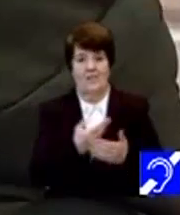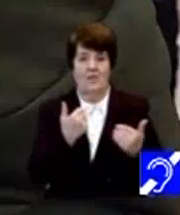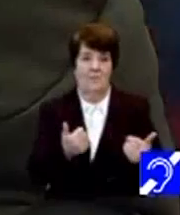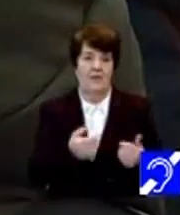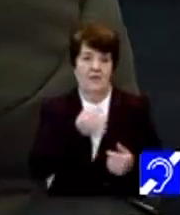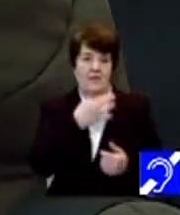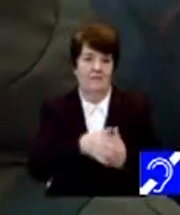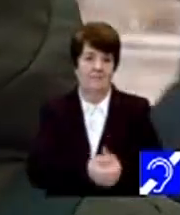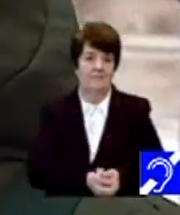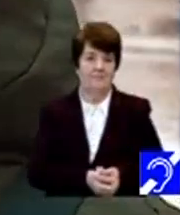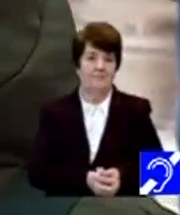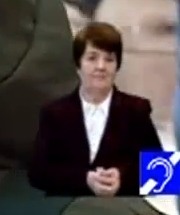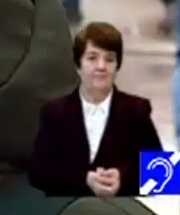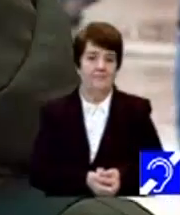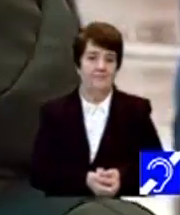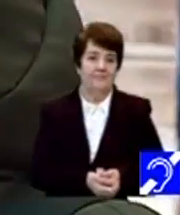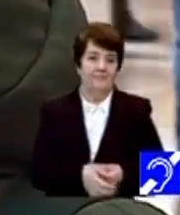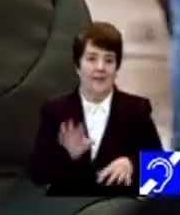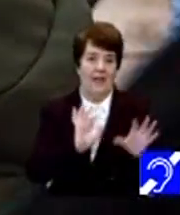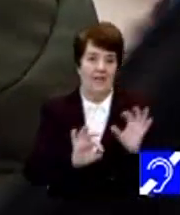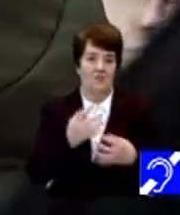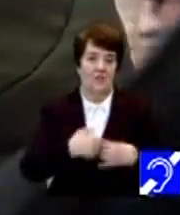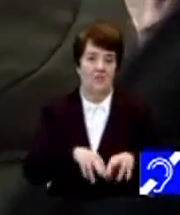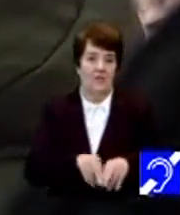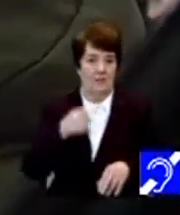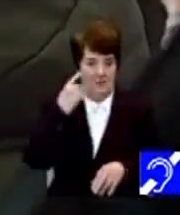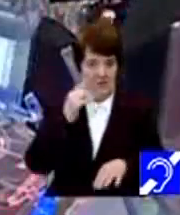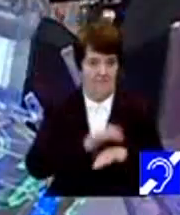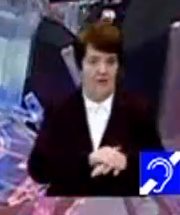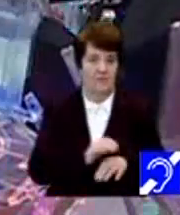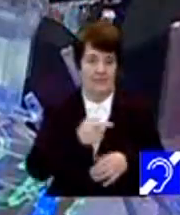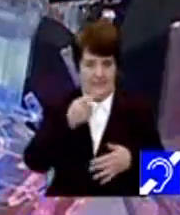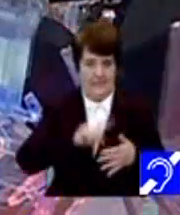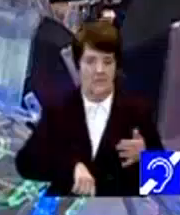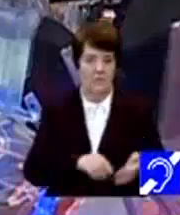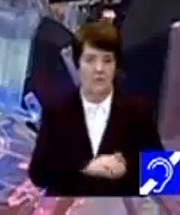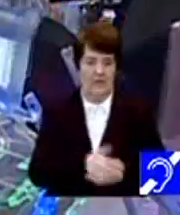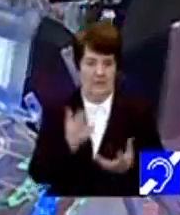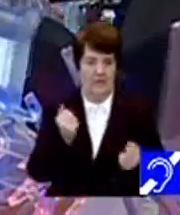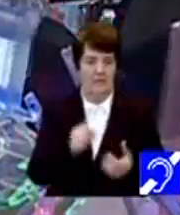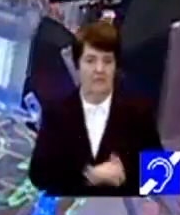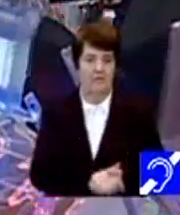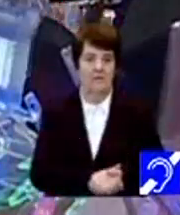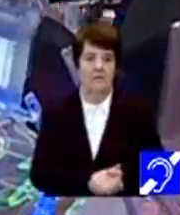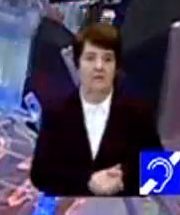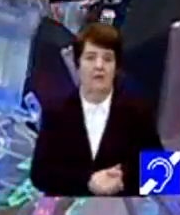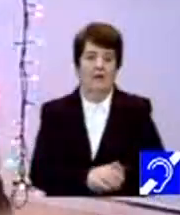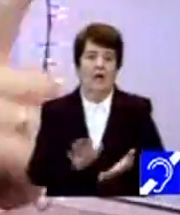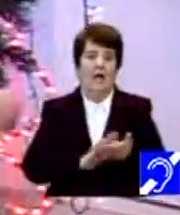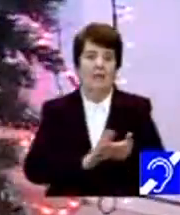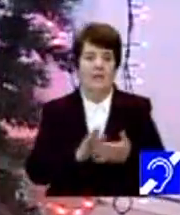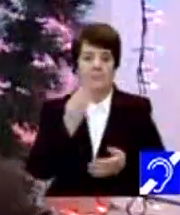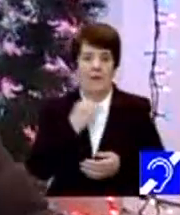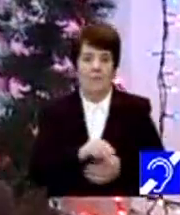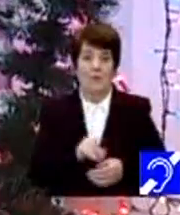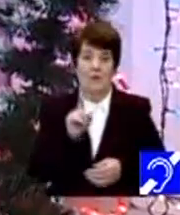arate bine, să... Casă, mai mult vreau casă, spar. Vă gândiți la faptul că să fie sigure? Da. Și mai